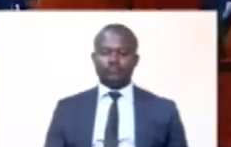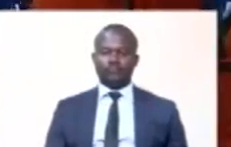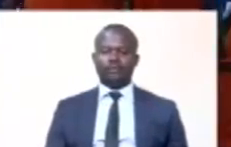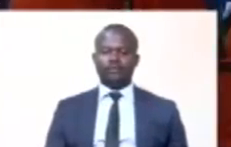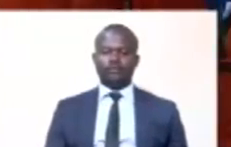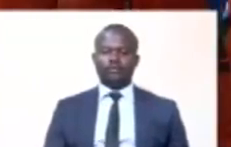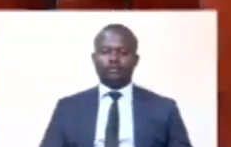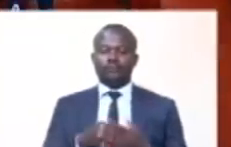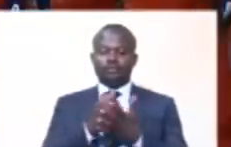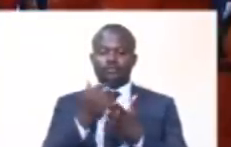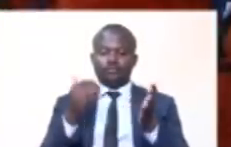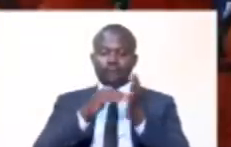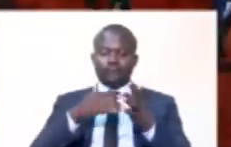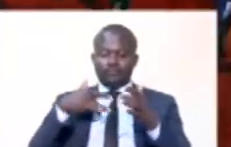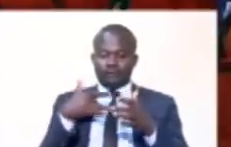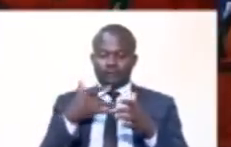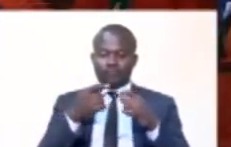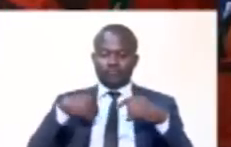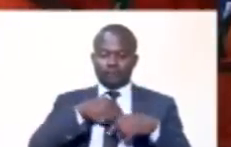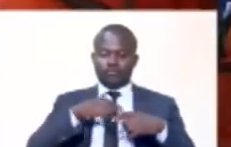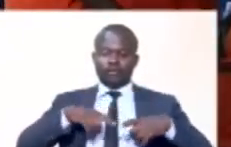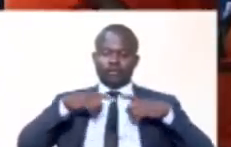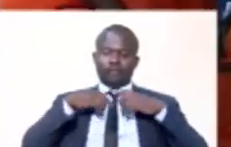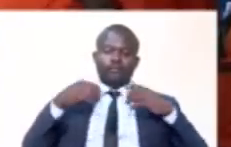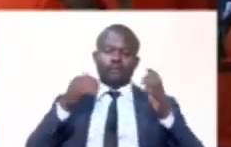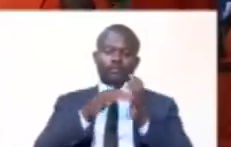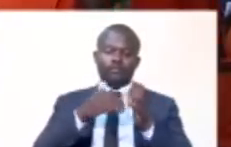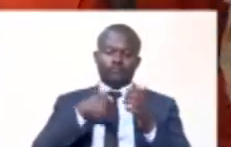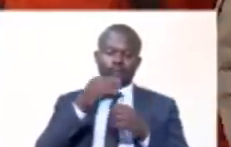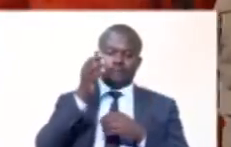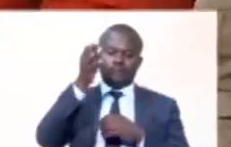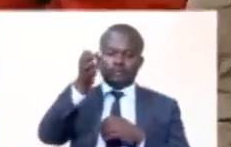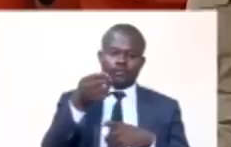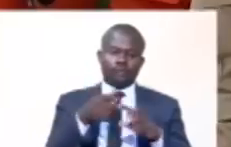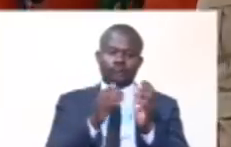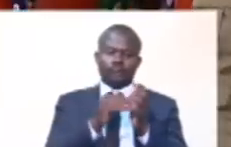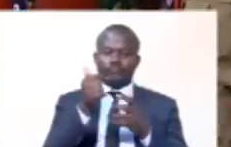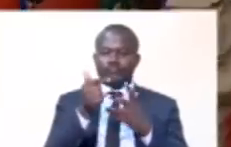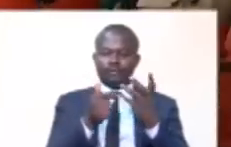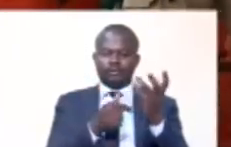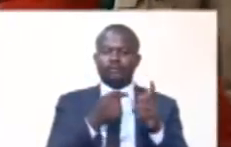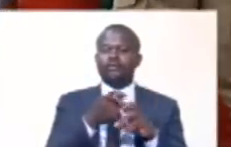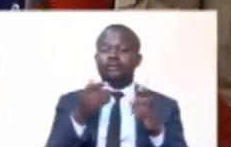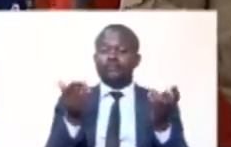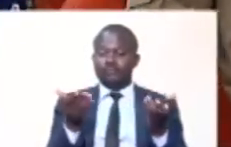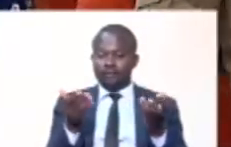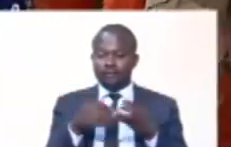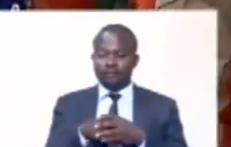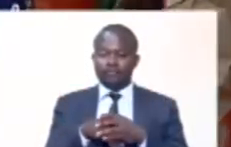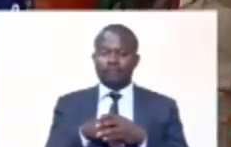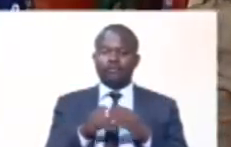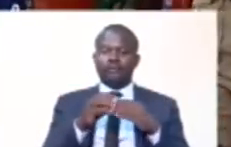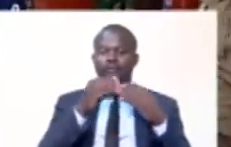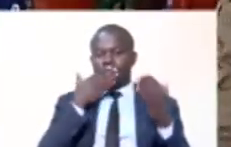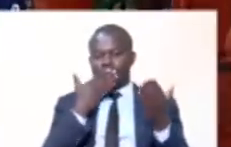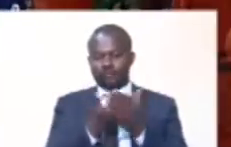kumva yuko ndiho kandi mfite n'ejo hazaza ndiho ariko ibi byose mbikesha ubuyobozi